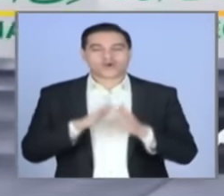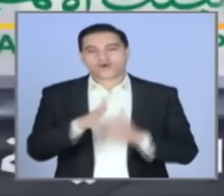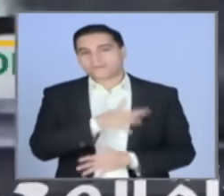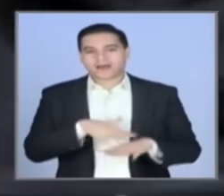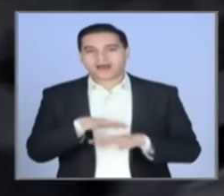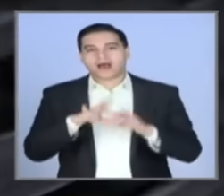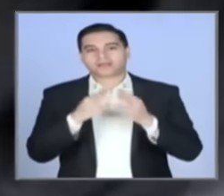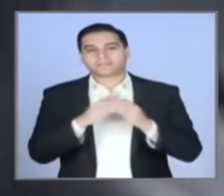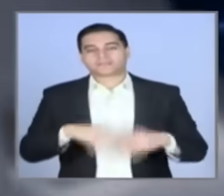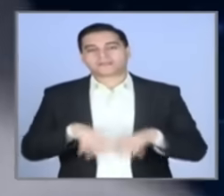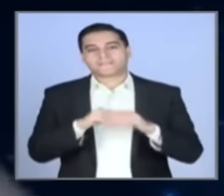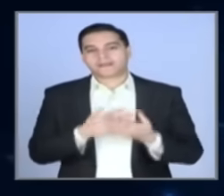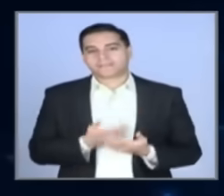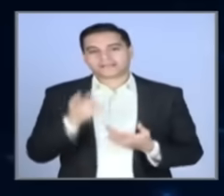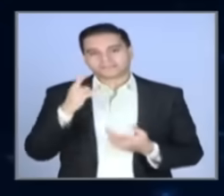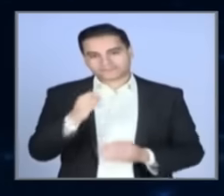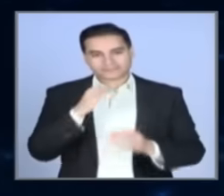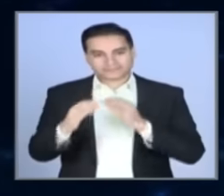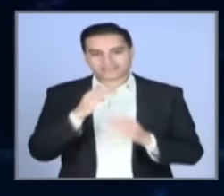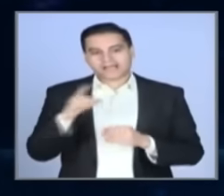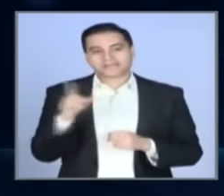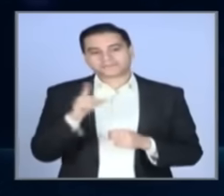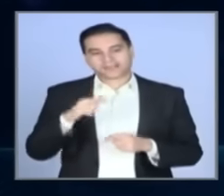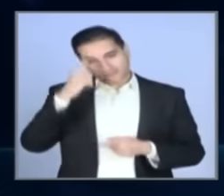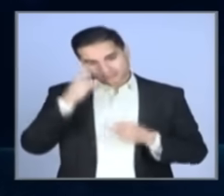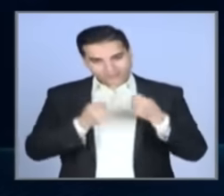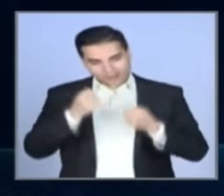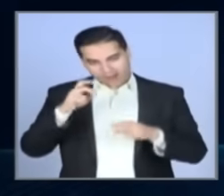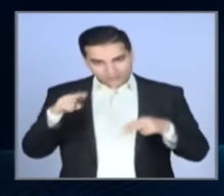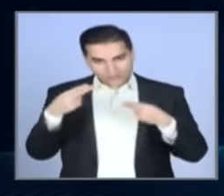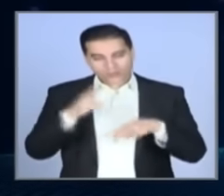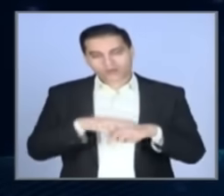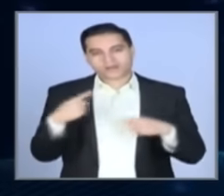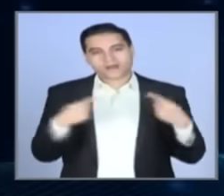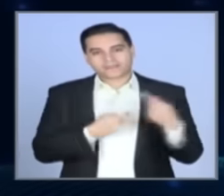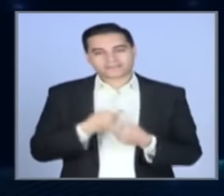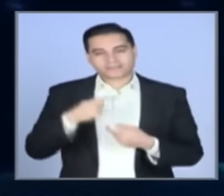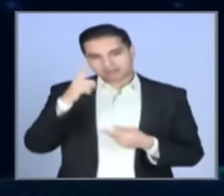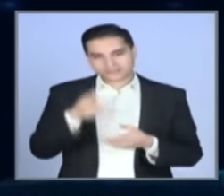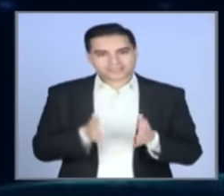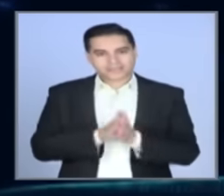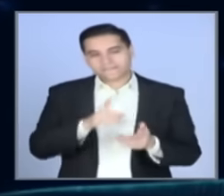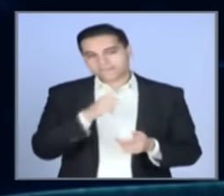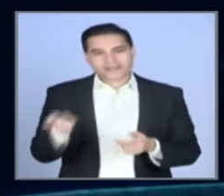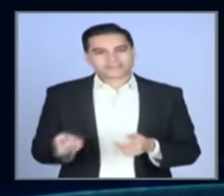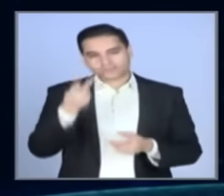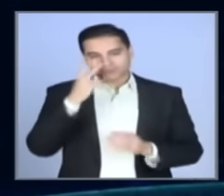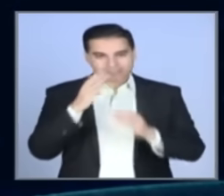وبكده عائلات مصر جمعت 50 نقطة في فقرة تحت الضغط وضربات الجزاء، ويبقى الرصيد لحد